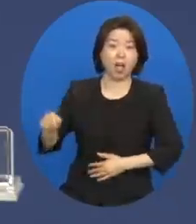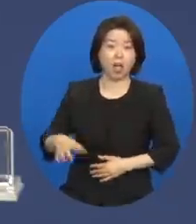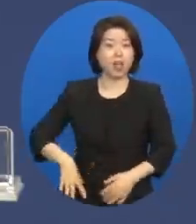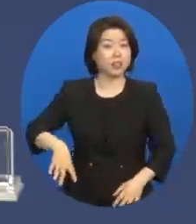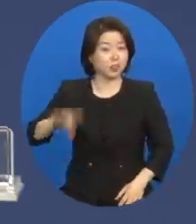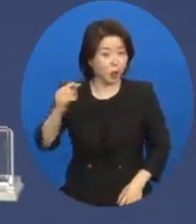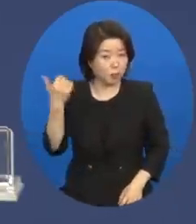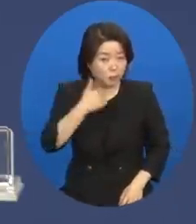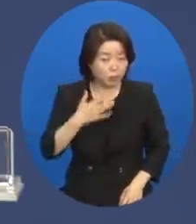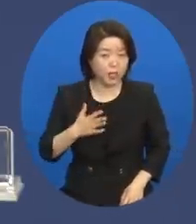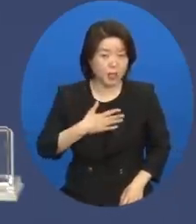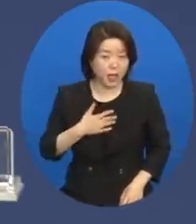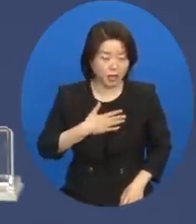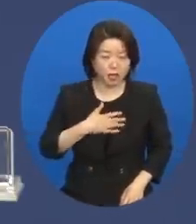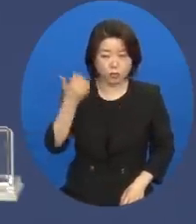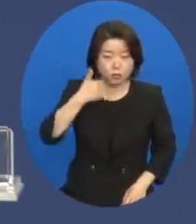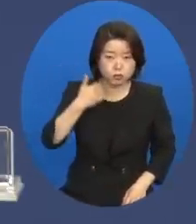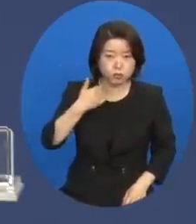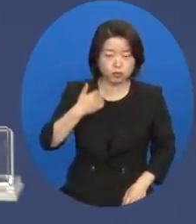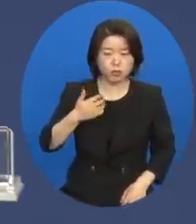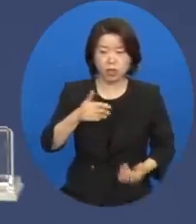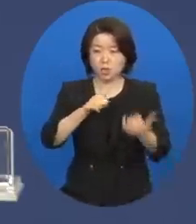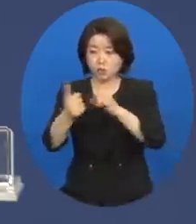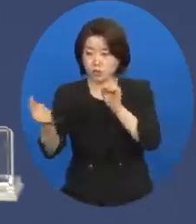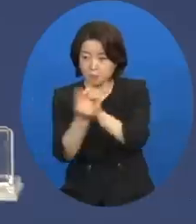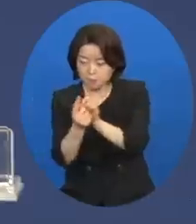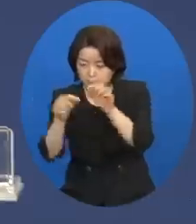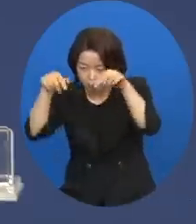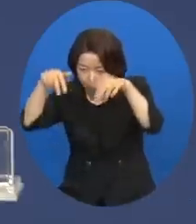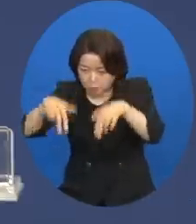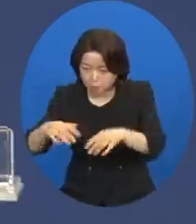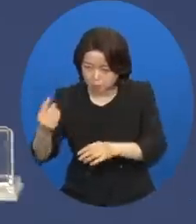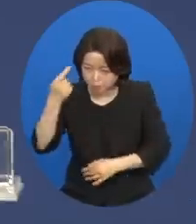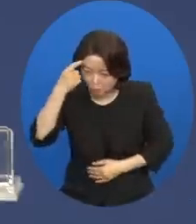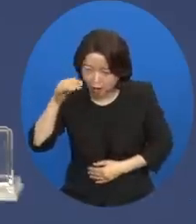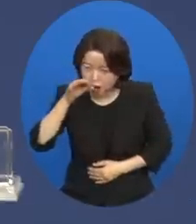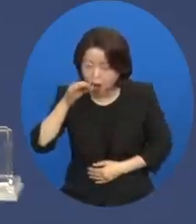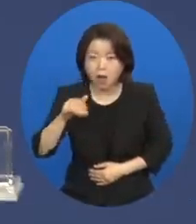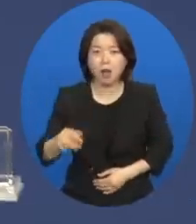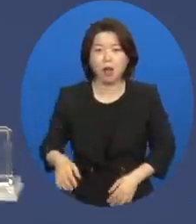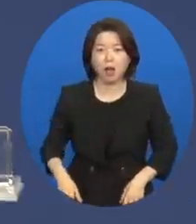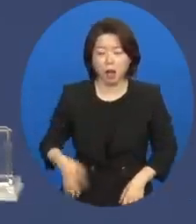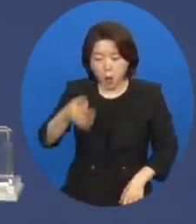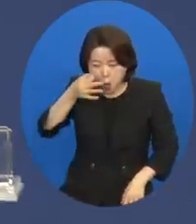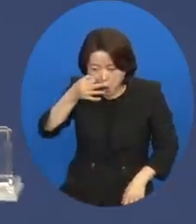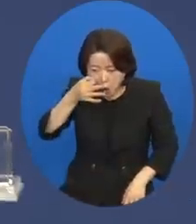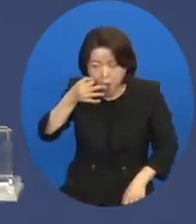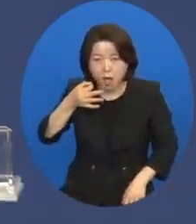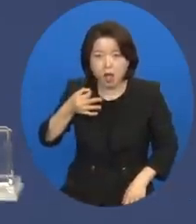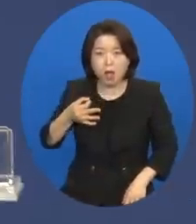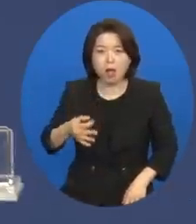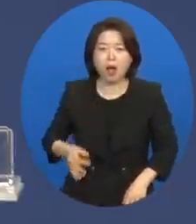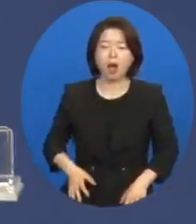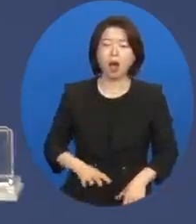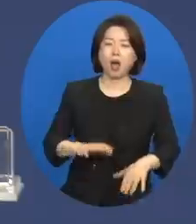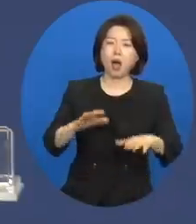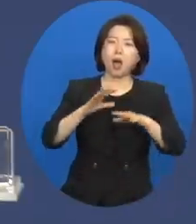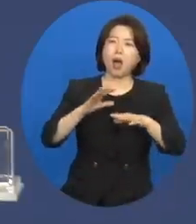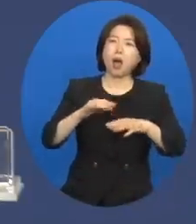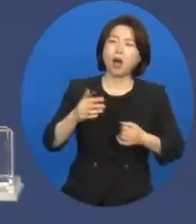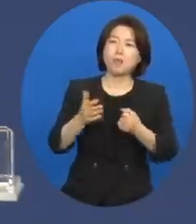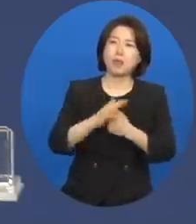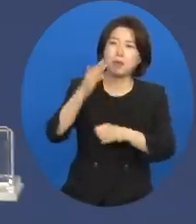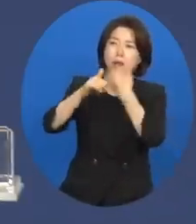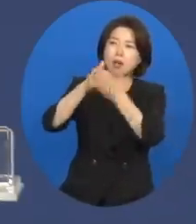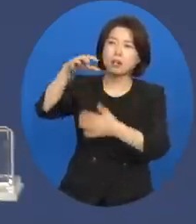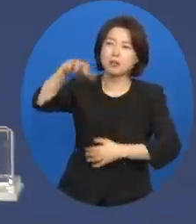자기가 누구인지 죽음 앞에 섰다가 내가 누구이지? 라고 하는 이 두려움 앞에 하나님의 그